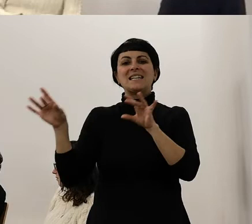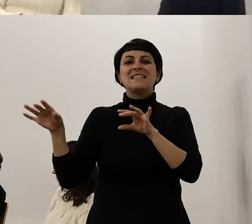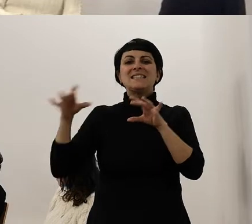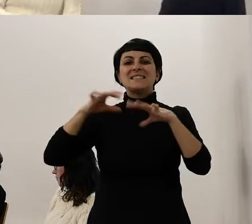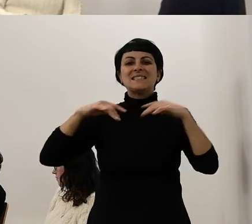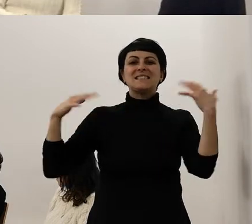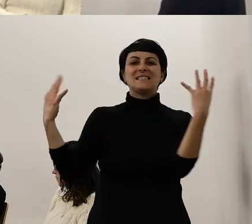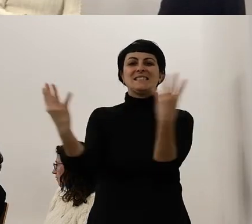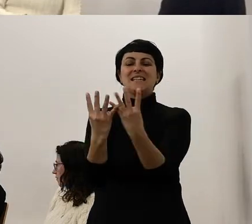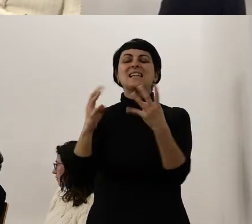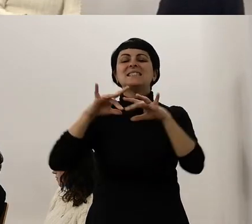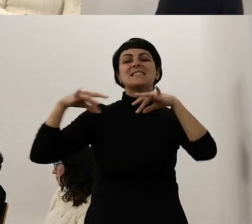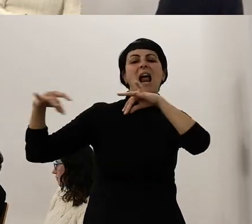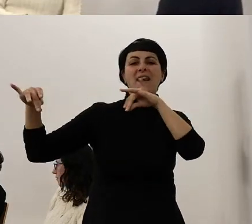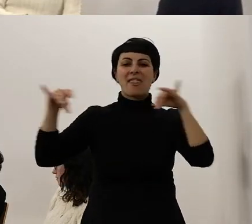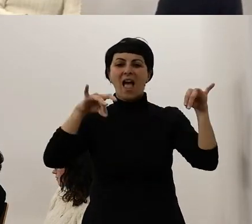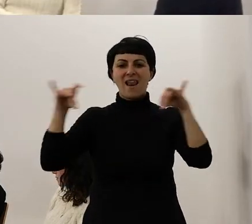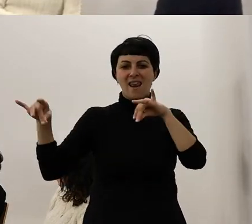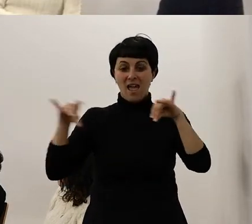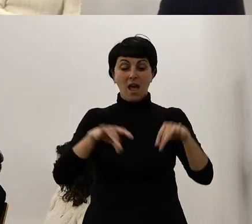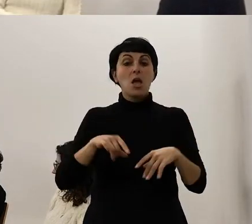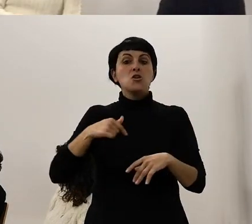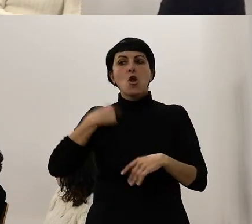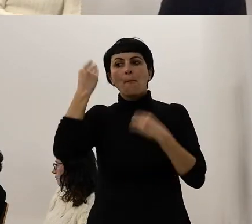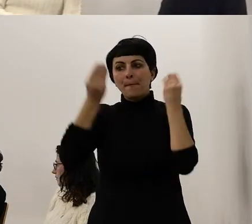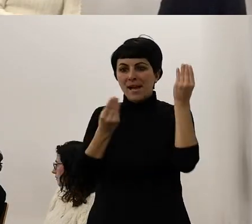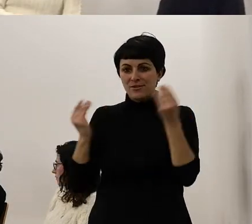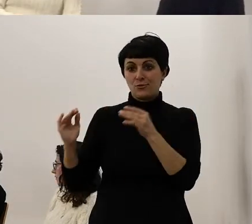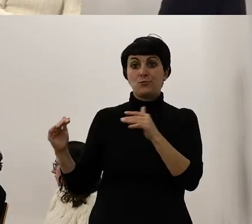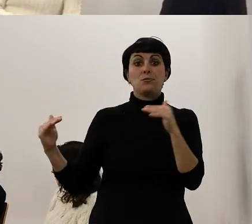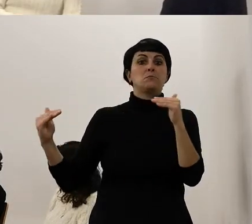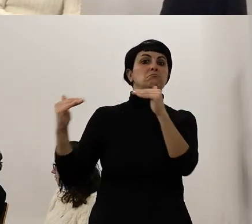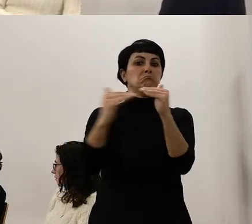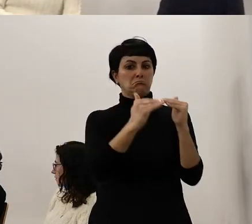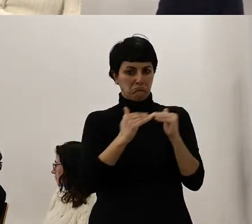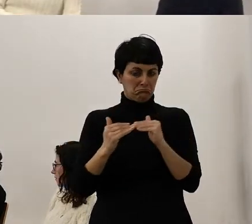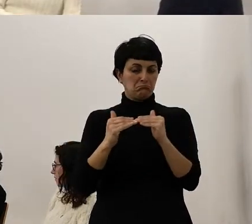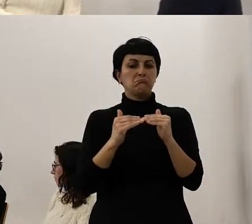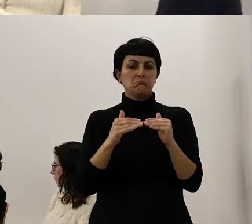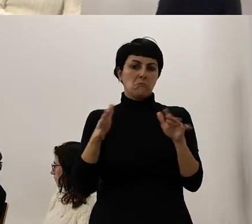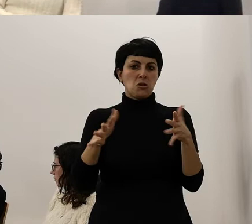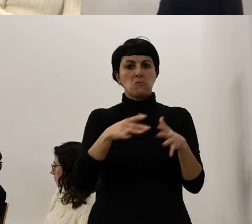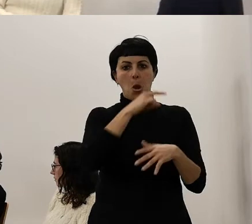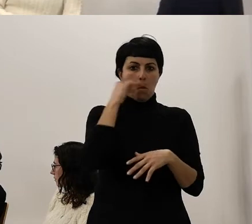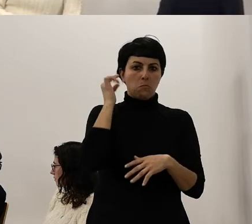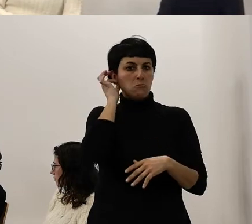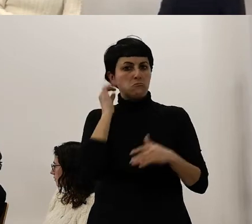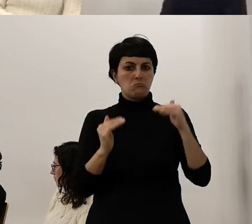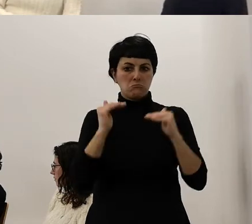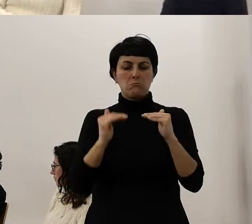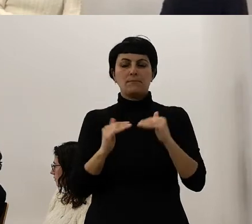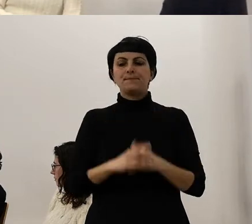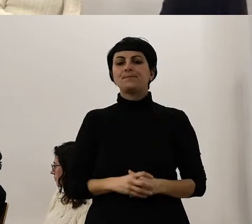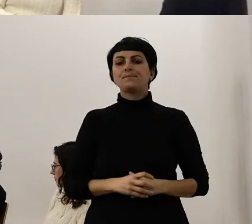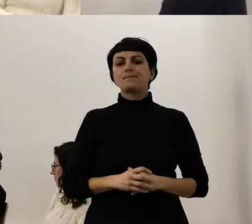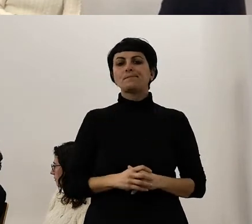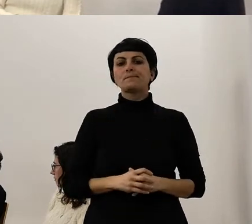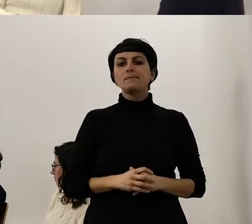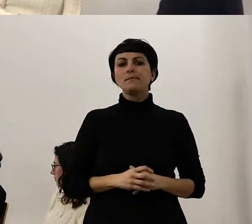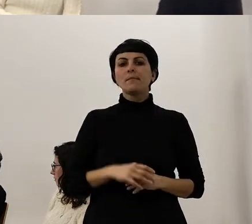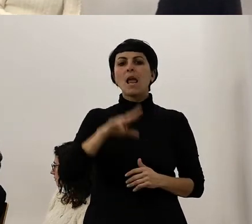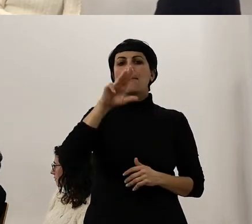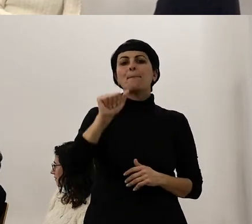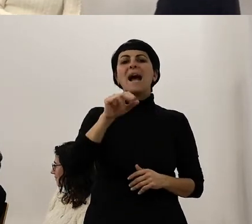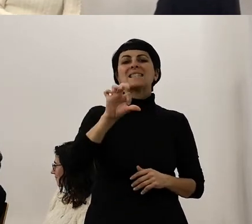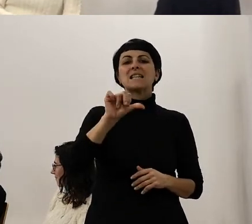veig tant que hi hagi tanta diferència de nombre de persones. I a les altres, els passavistes, que no